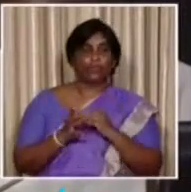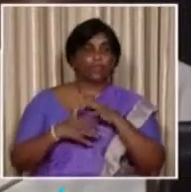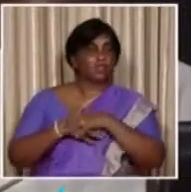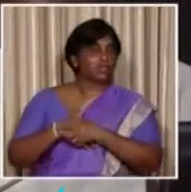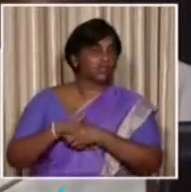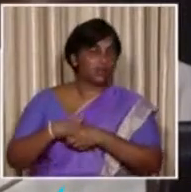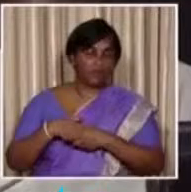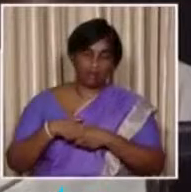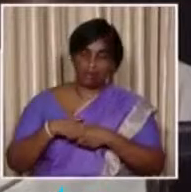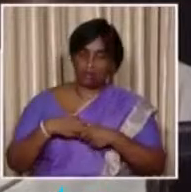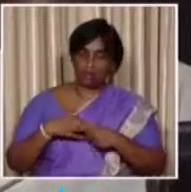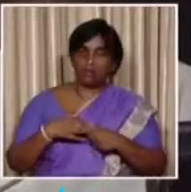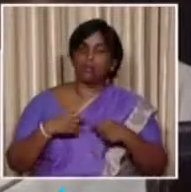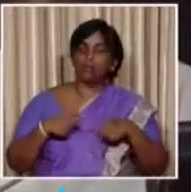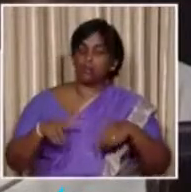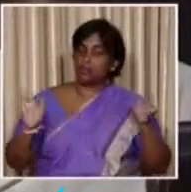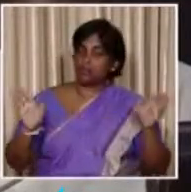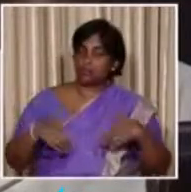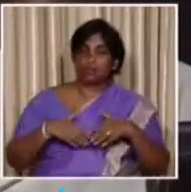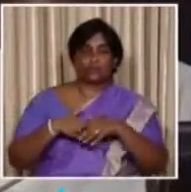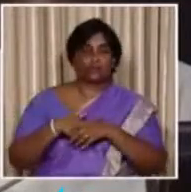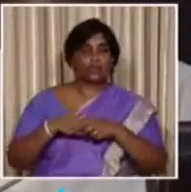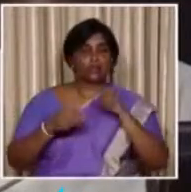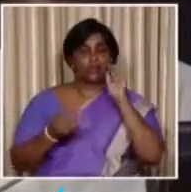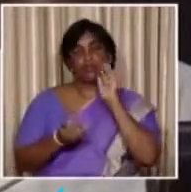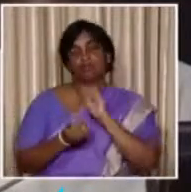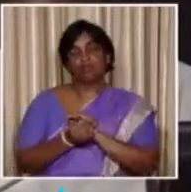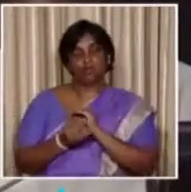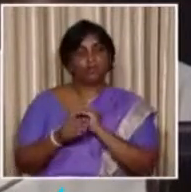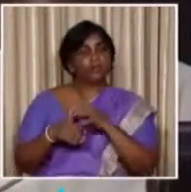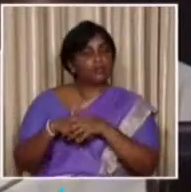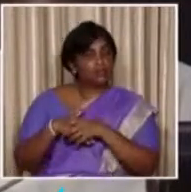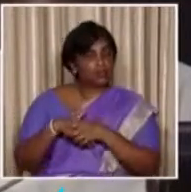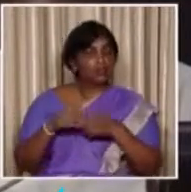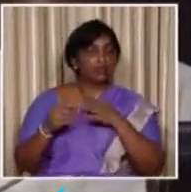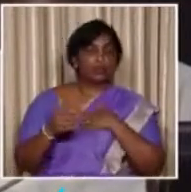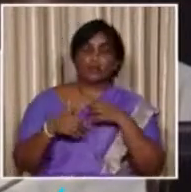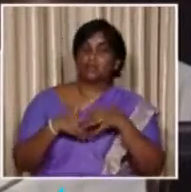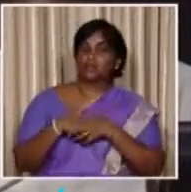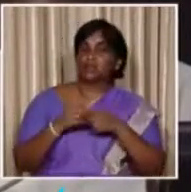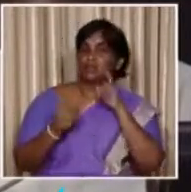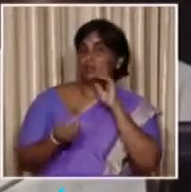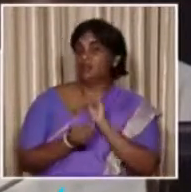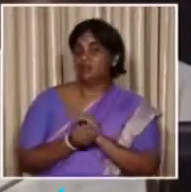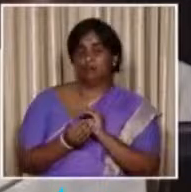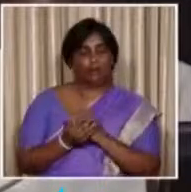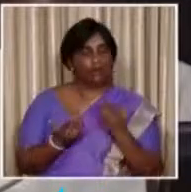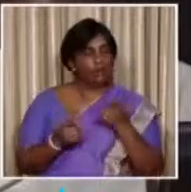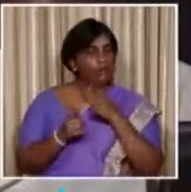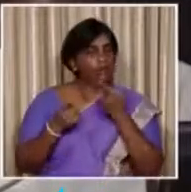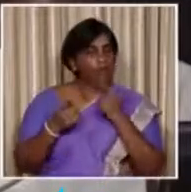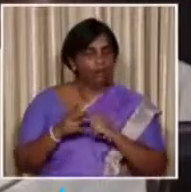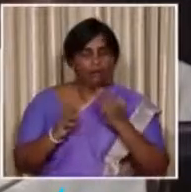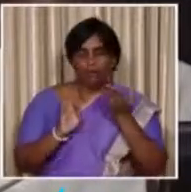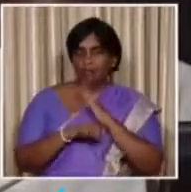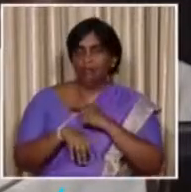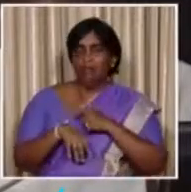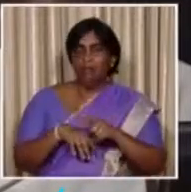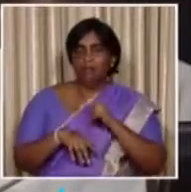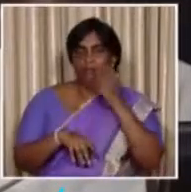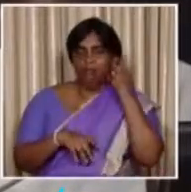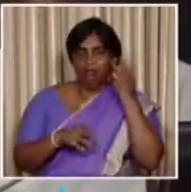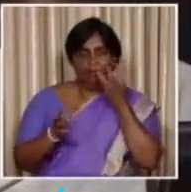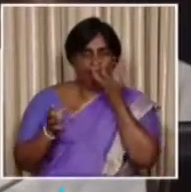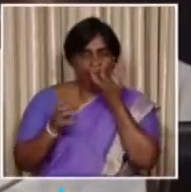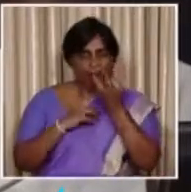ජාතිය තාම අපි ජාතිය ආරක්ෂා කරන්න හදනවා. තාම අපි අපේ ජාතිය ආරක්ෂා වෙලා නැහැ. ඊට පස්සේ පසුගිය කාලේ සාරාන්ලත්